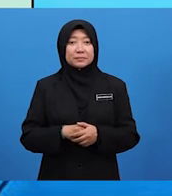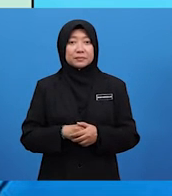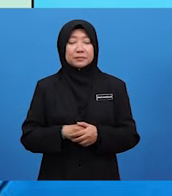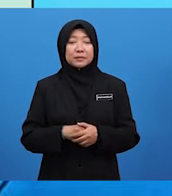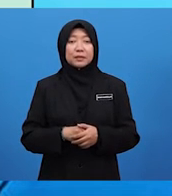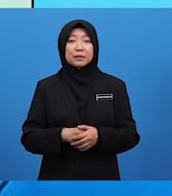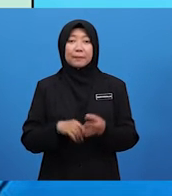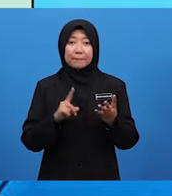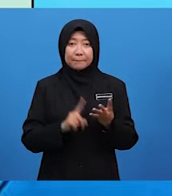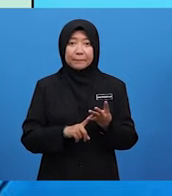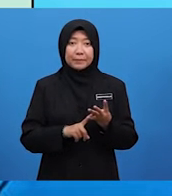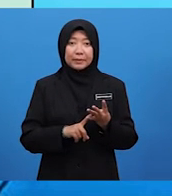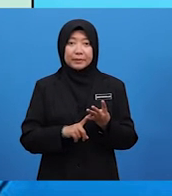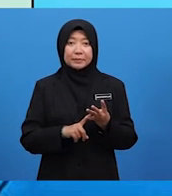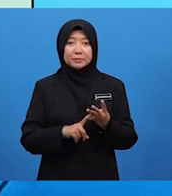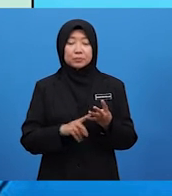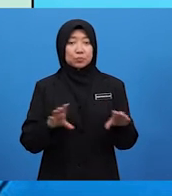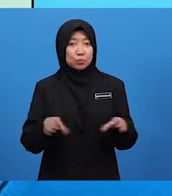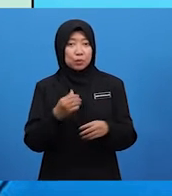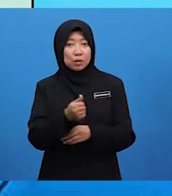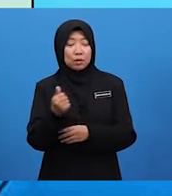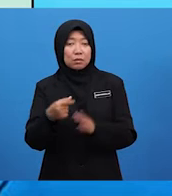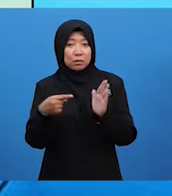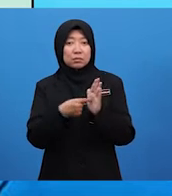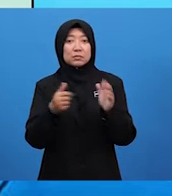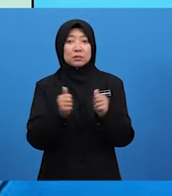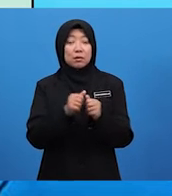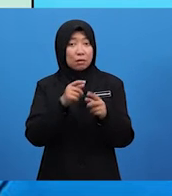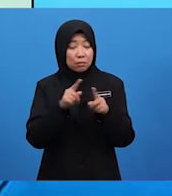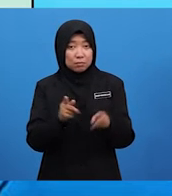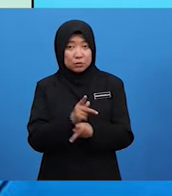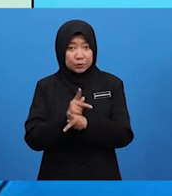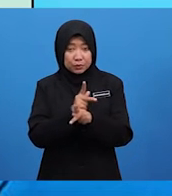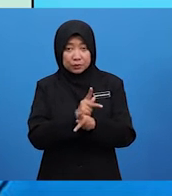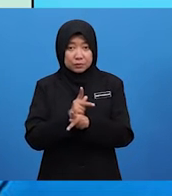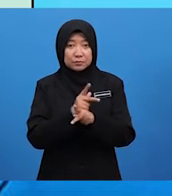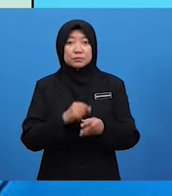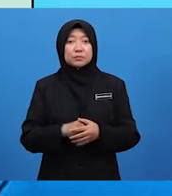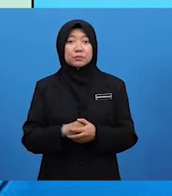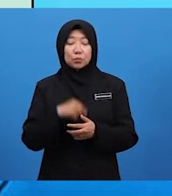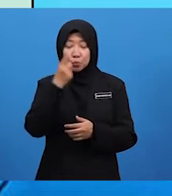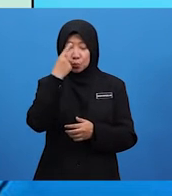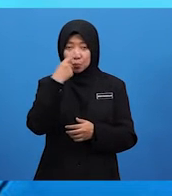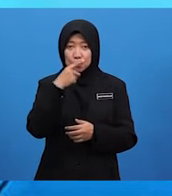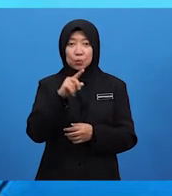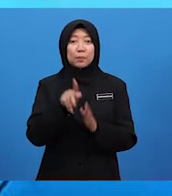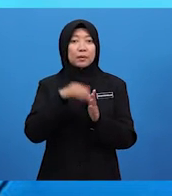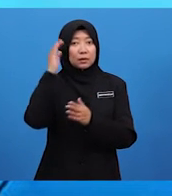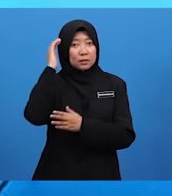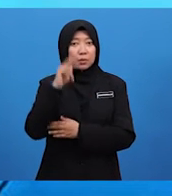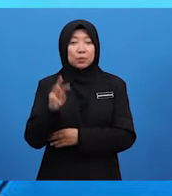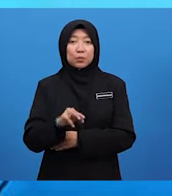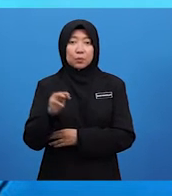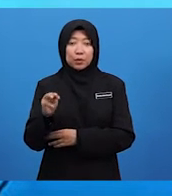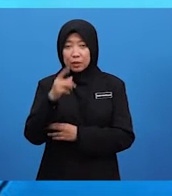keempat, kendalikan alat tajam dengan berhati-hati. Untuk pengetahuan murid-murid, dalam